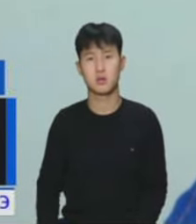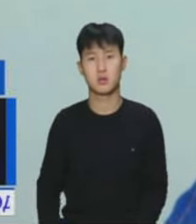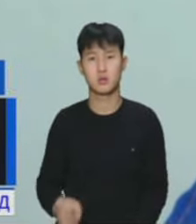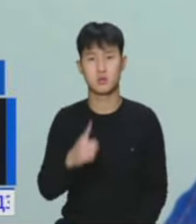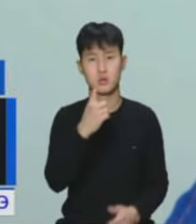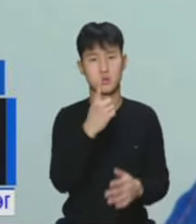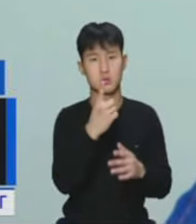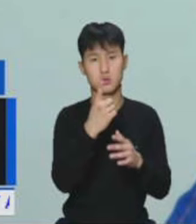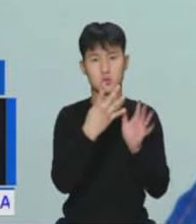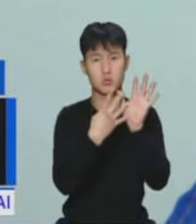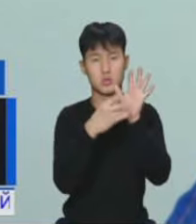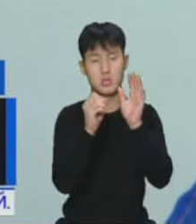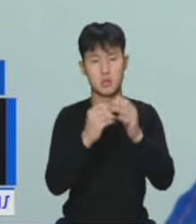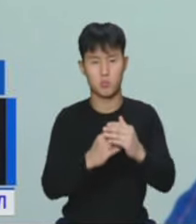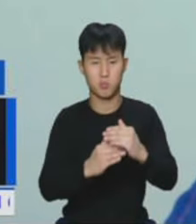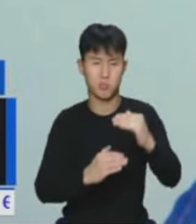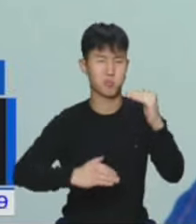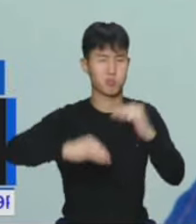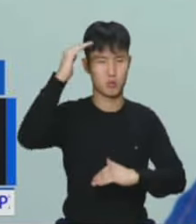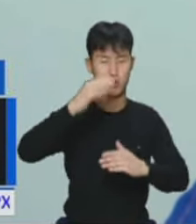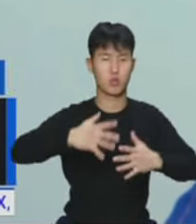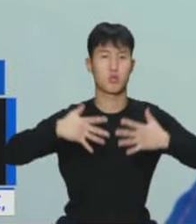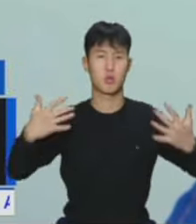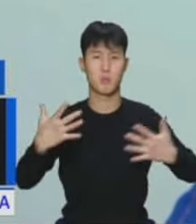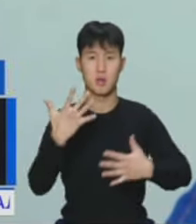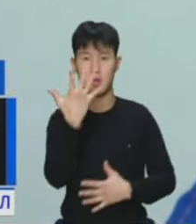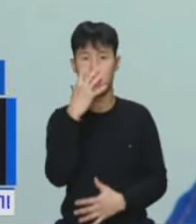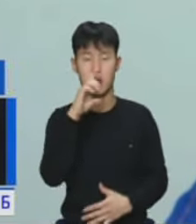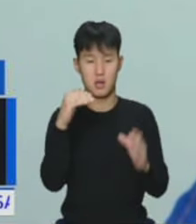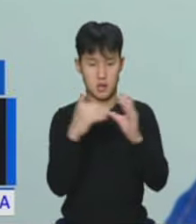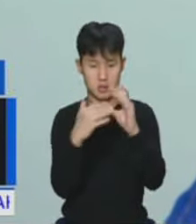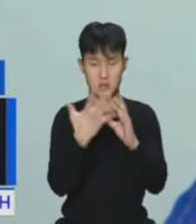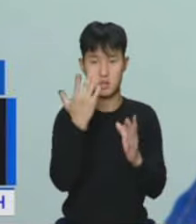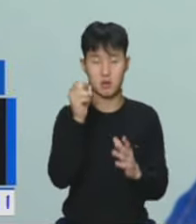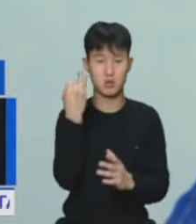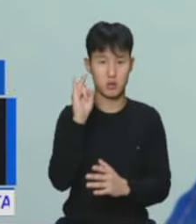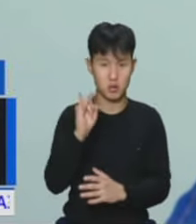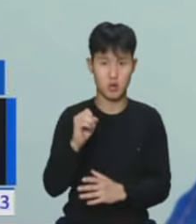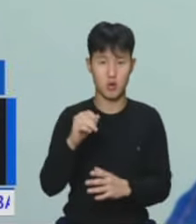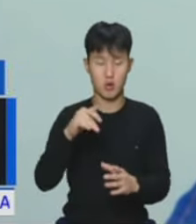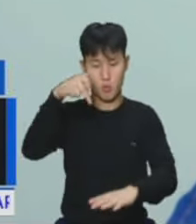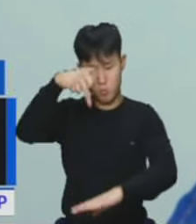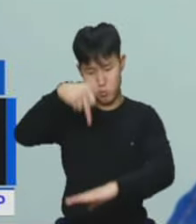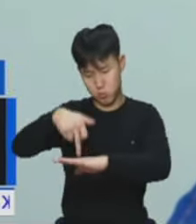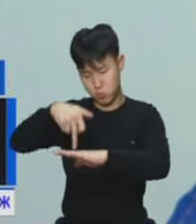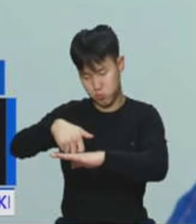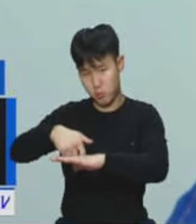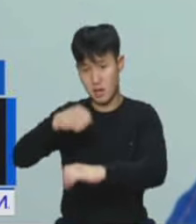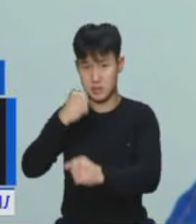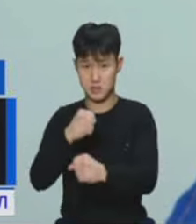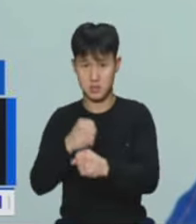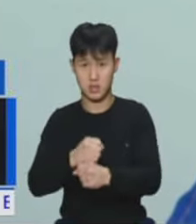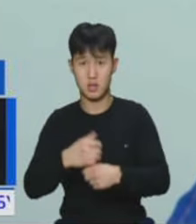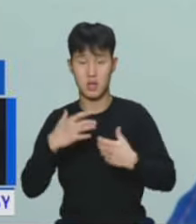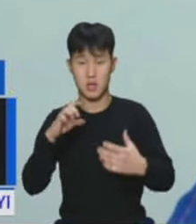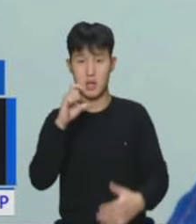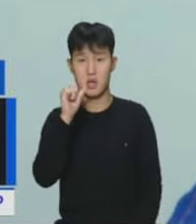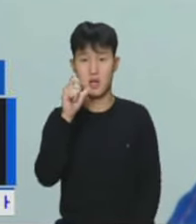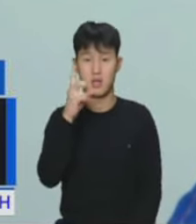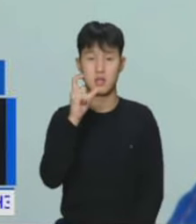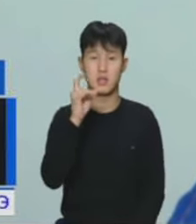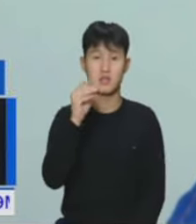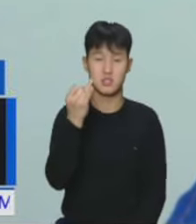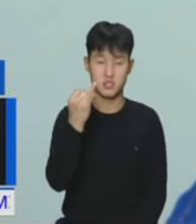190 дахин том Эрдэнэс таван толгой мөн одоо өрмөн дээр нь сууж байгаа энерги ресурс MCS